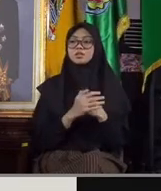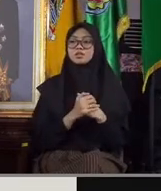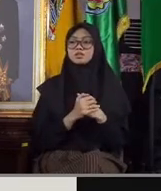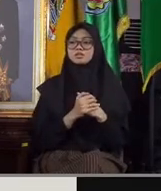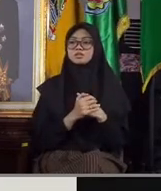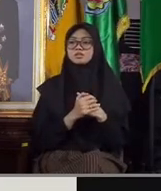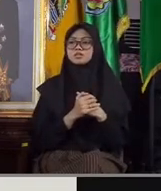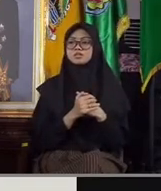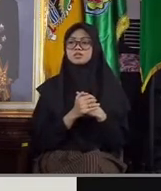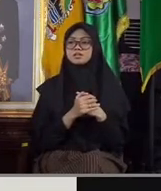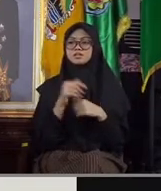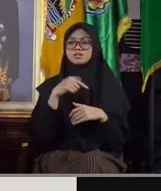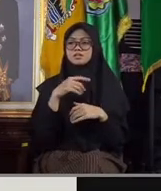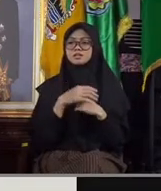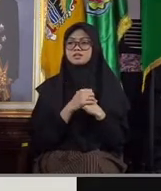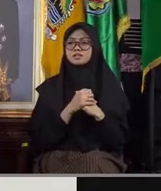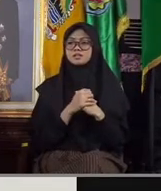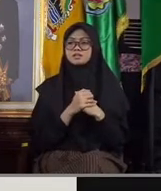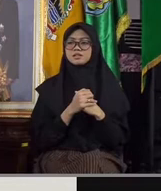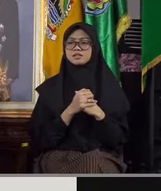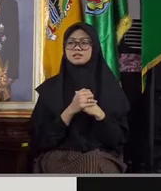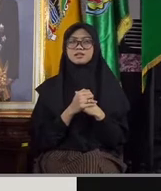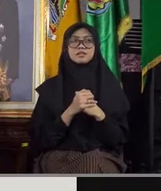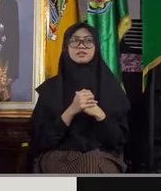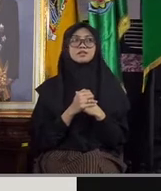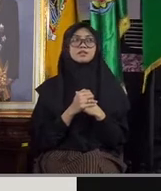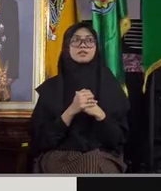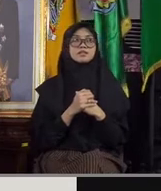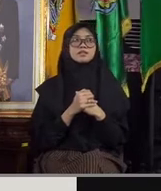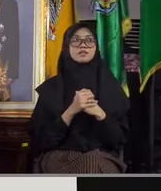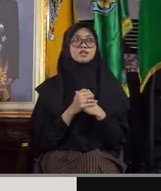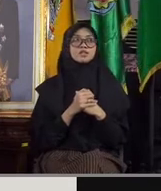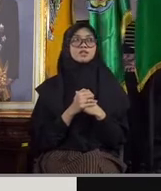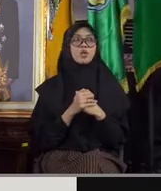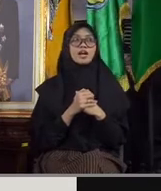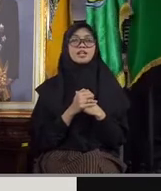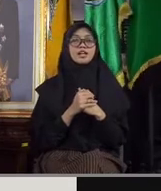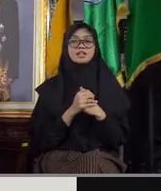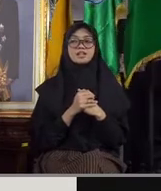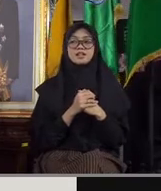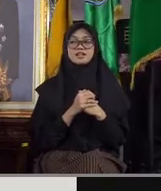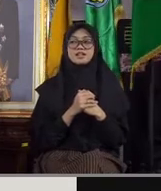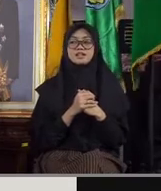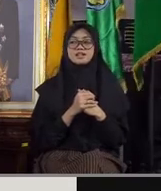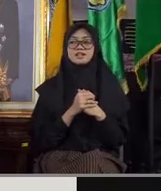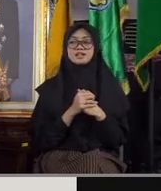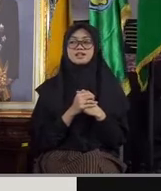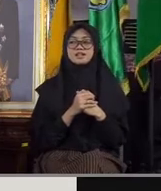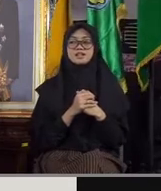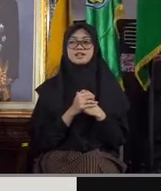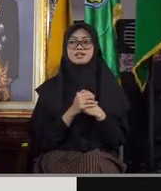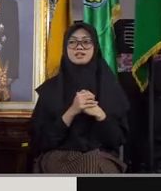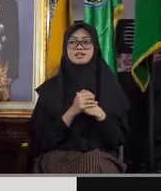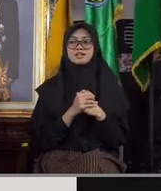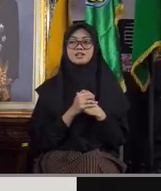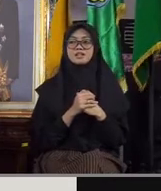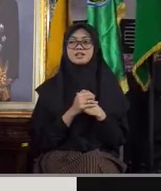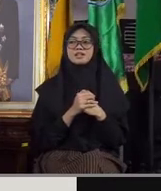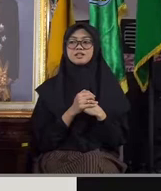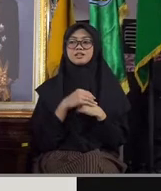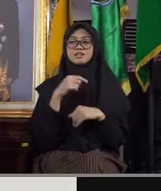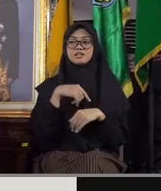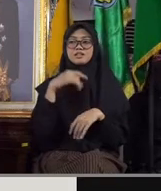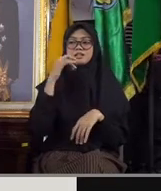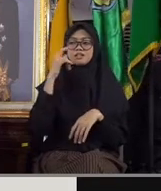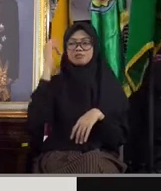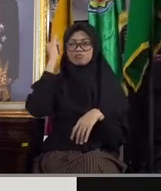dengan negara-negara misalnya Israel. Dan nah, yang menarik sebelum saya ngomong soal ekonomi kreatif, yang membuat kami